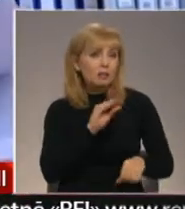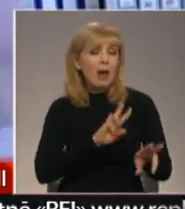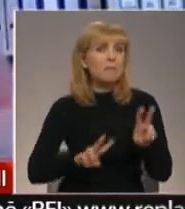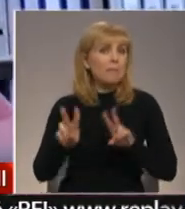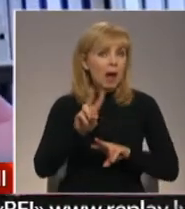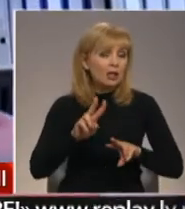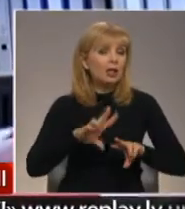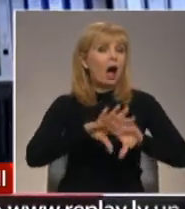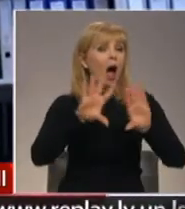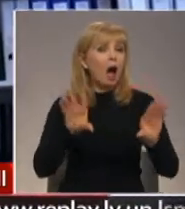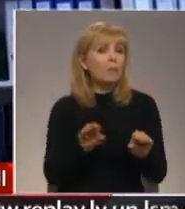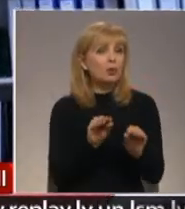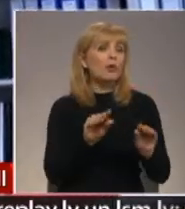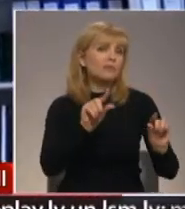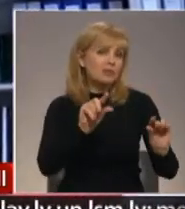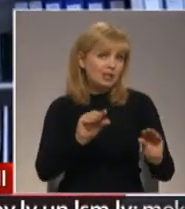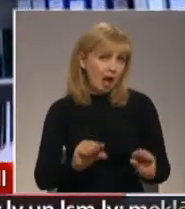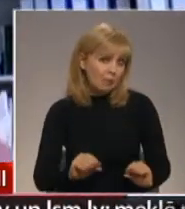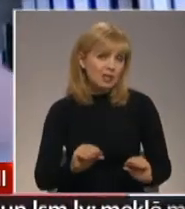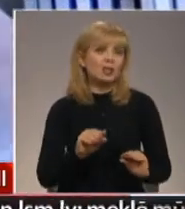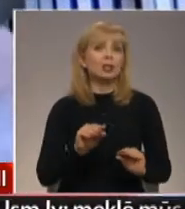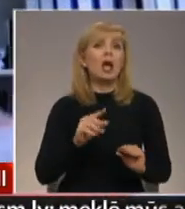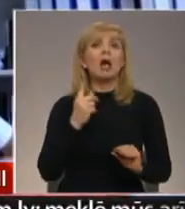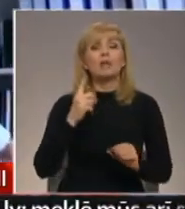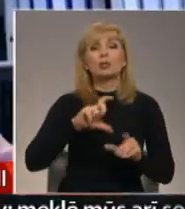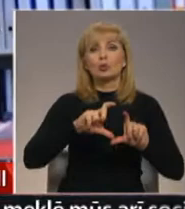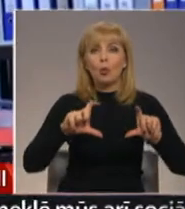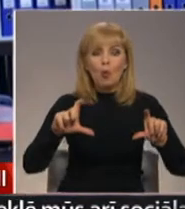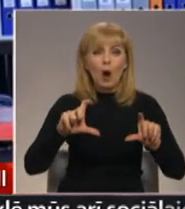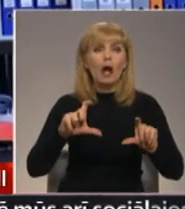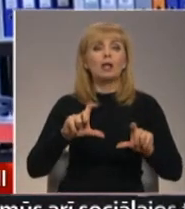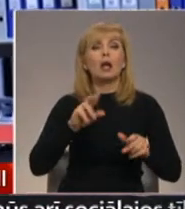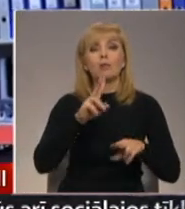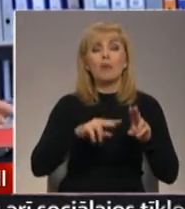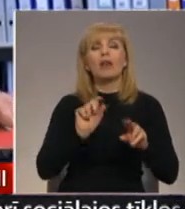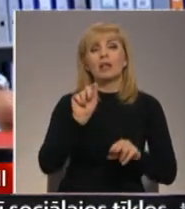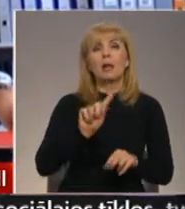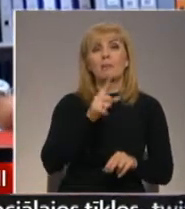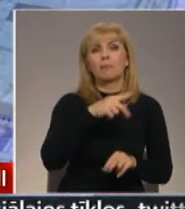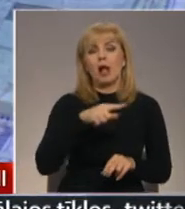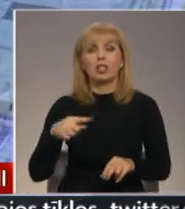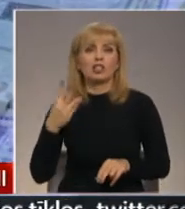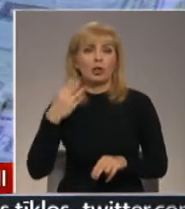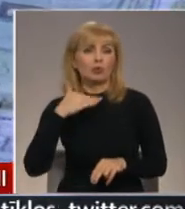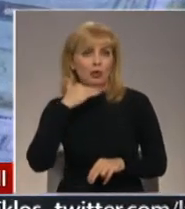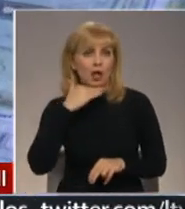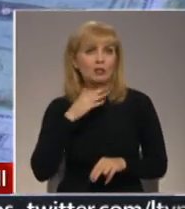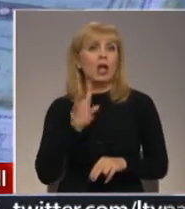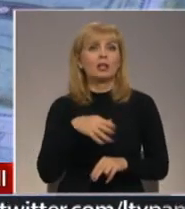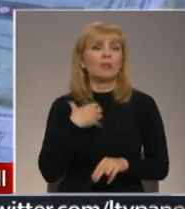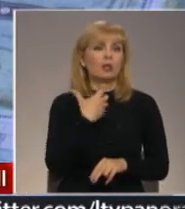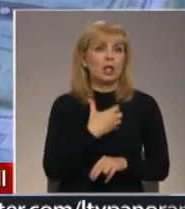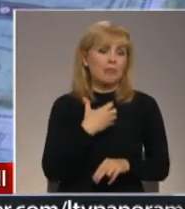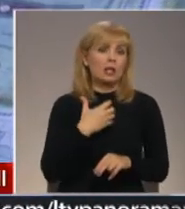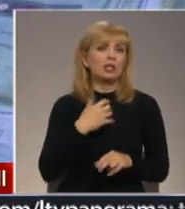apjomu samazināt. Viens no variantiem esot skolu būvē tikai 1.–4. Klašu audzēkņiem. Tad nebūtu nepieciešamība pēc projekta